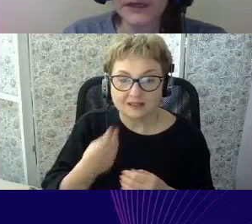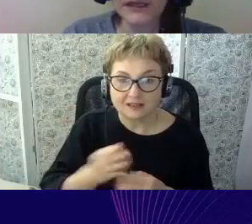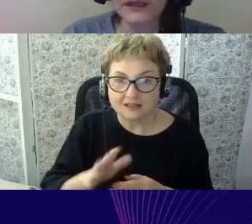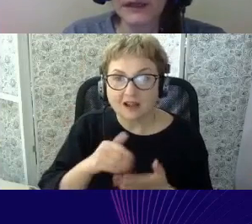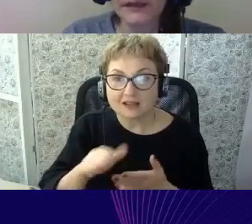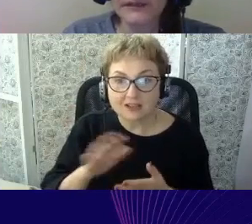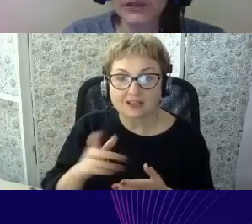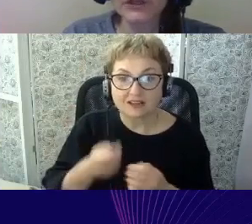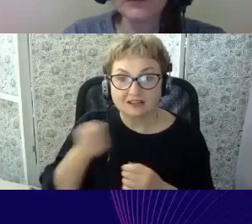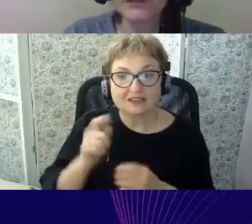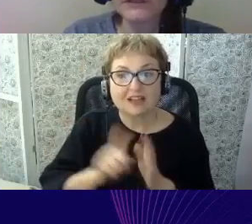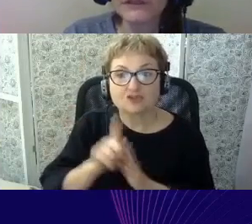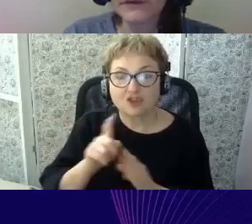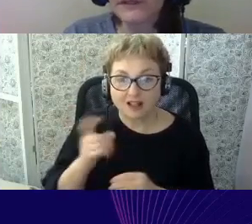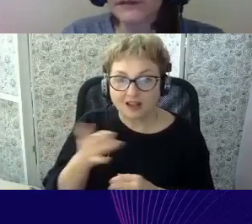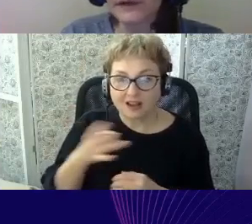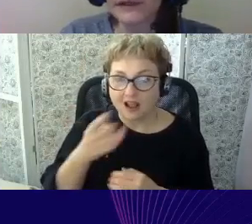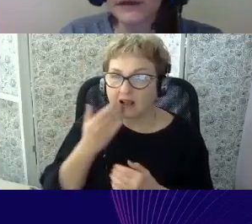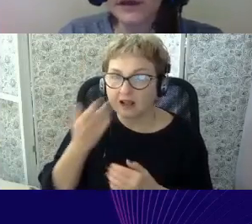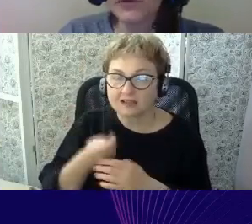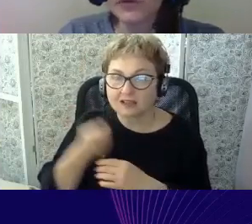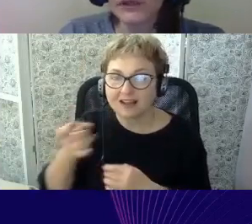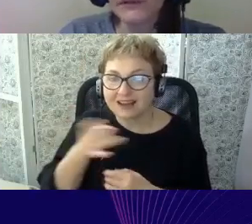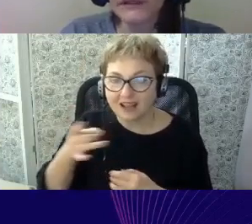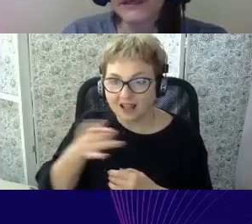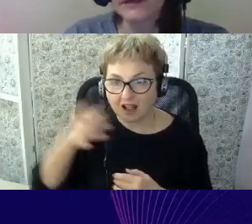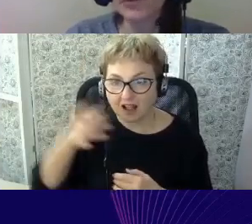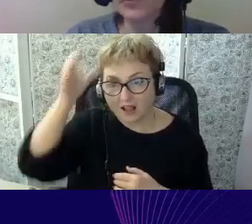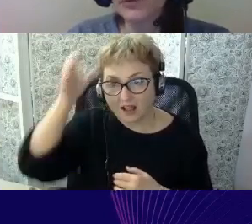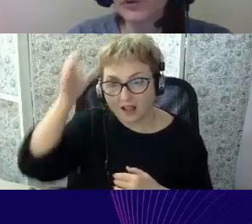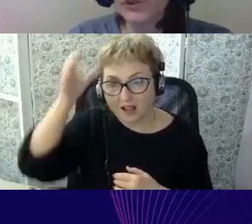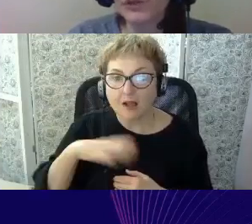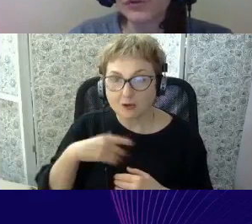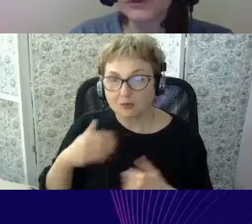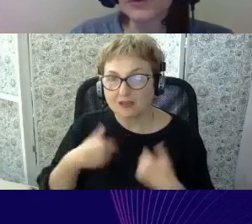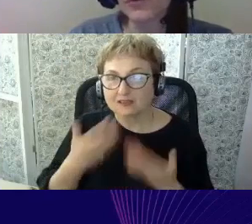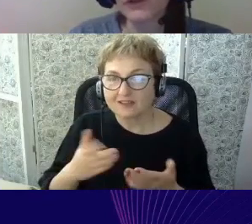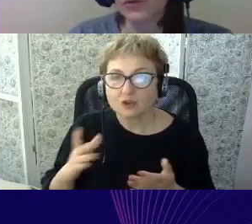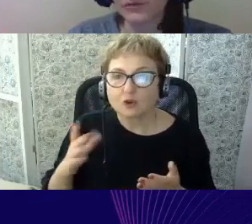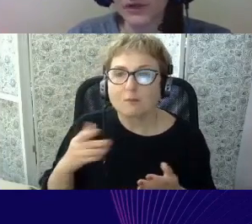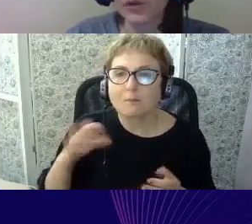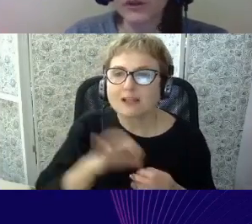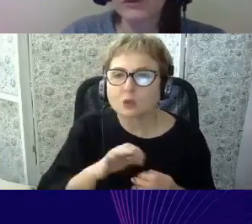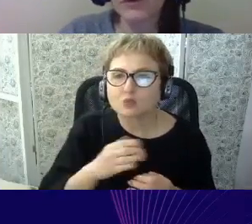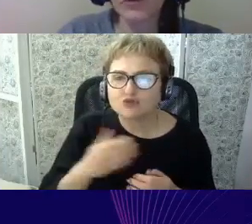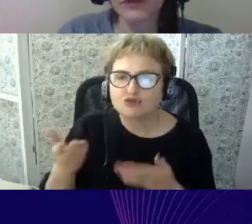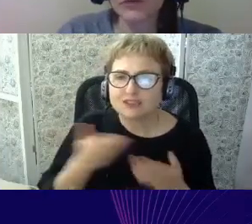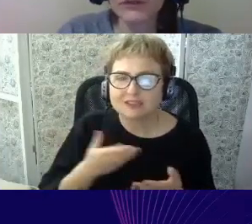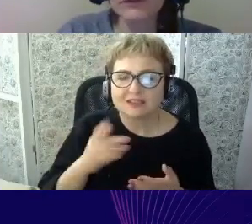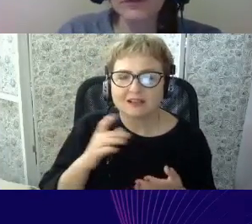в региональное сначала Министерство образования. И я всегда рекомендую подключать органы прокуратуры, потому что